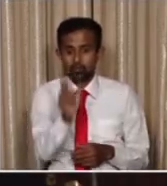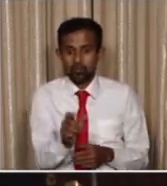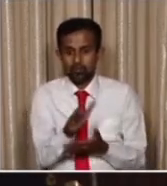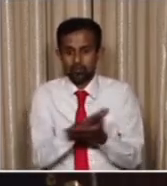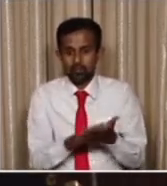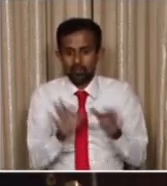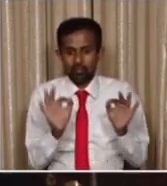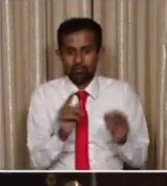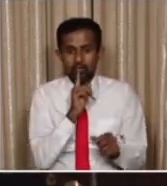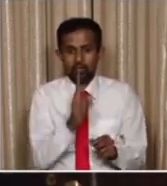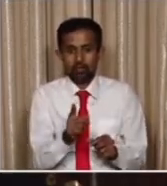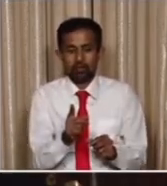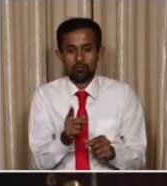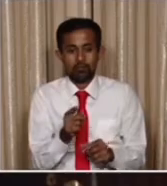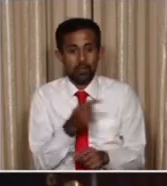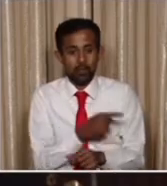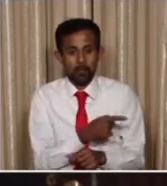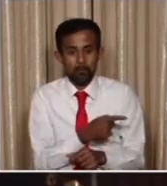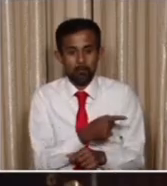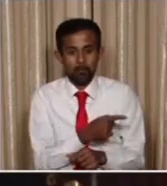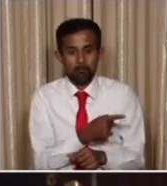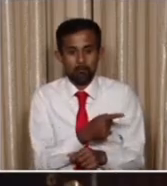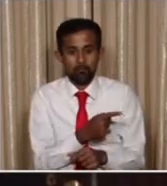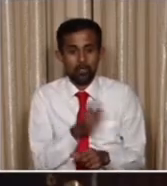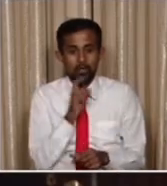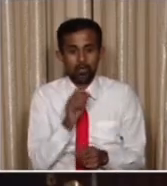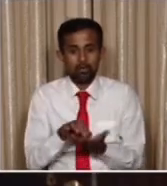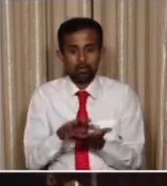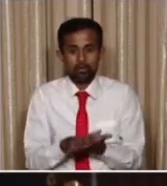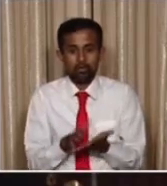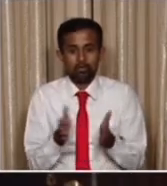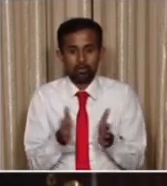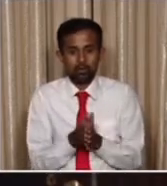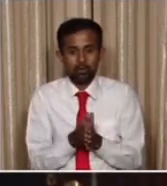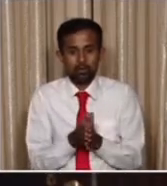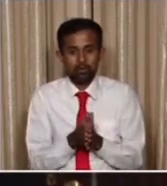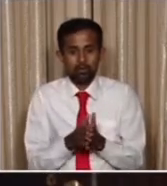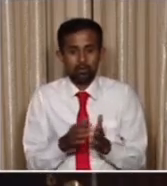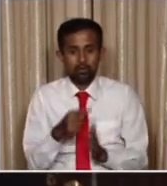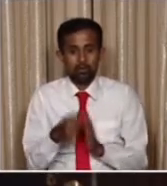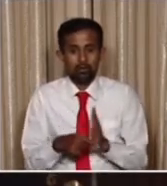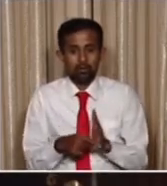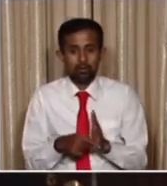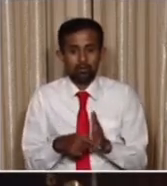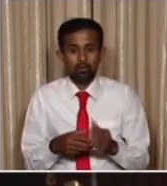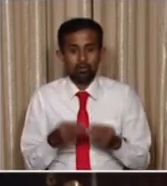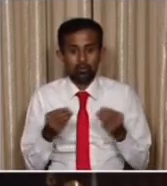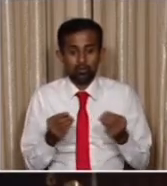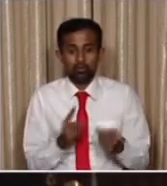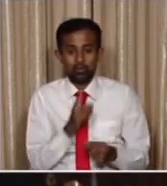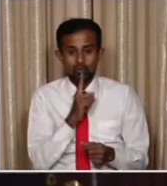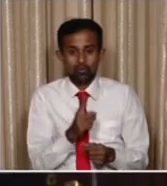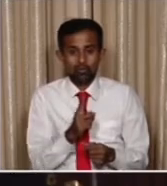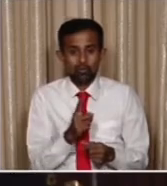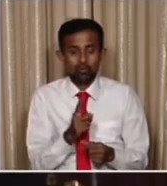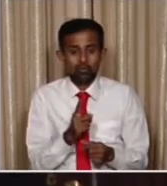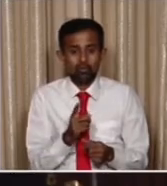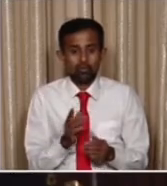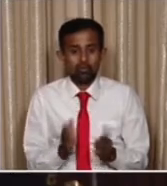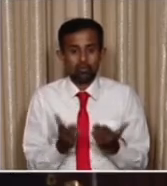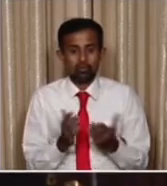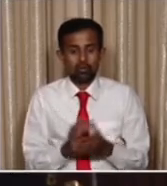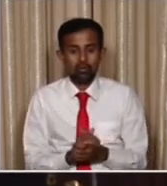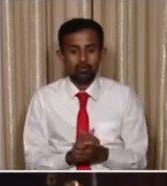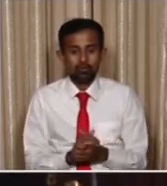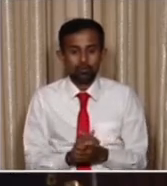නිවැරදිව කියන්න ඕනේ මේ නඩු තීන්දුවත් එක්ක මෙරට දැවැන්ත නීතිමය වශයෙන් සිද්ධාන්තයක් මෙරට